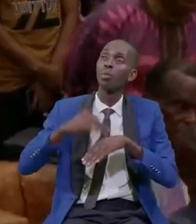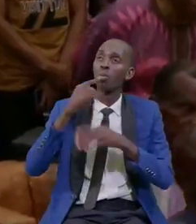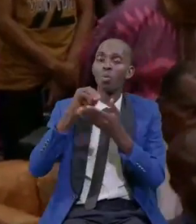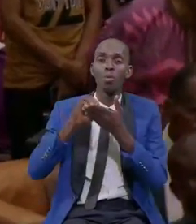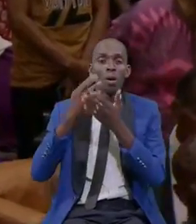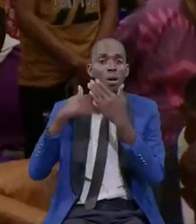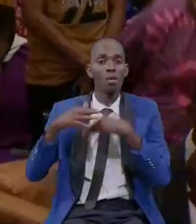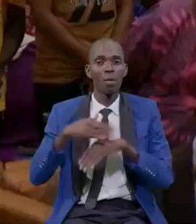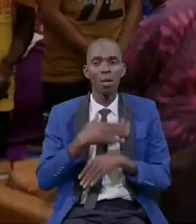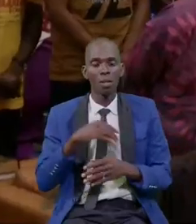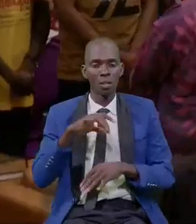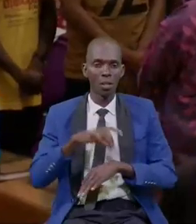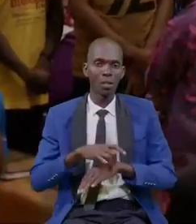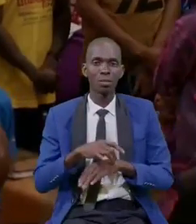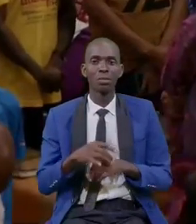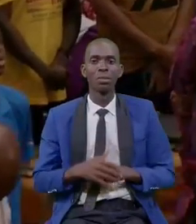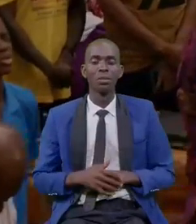terre.